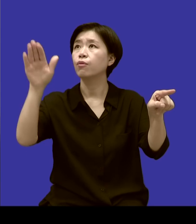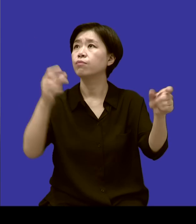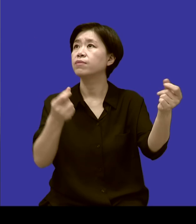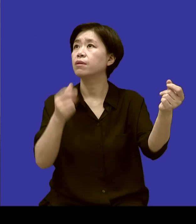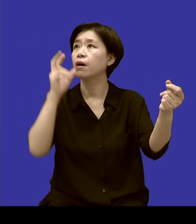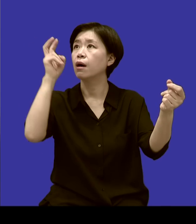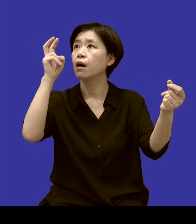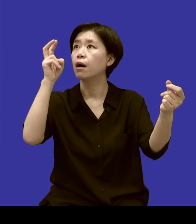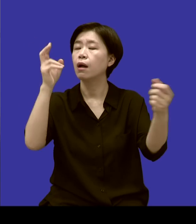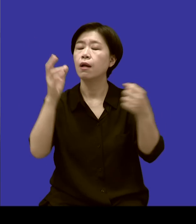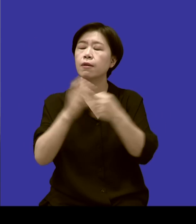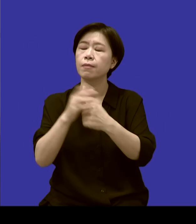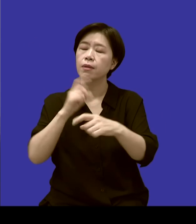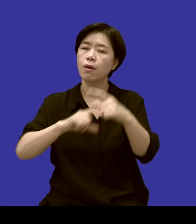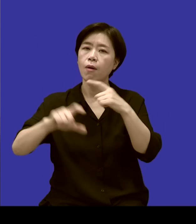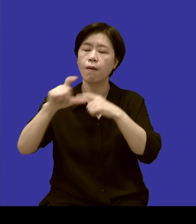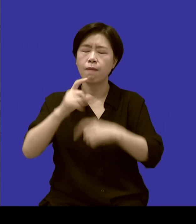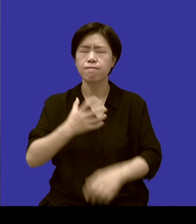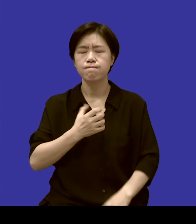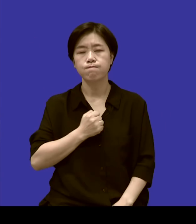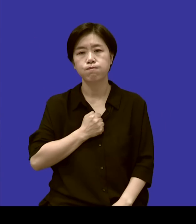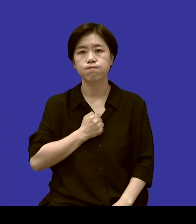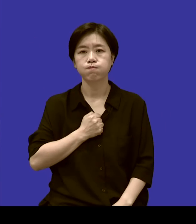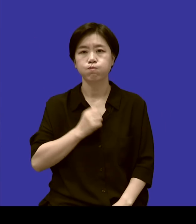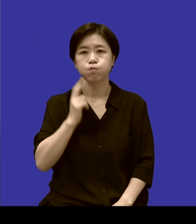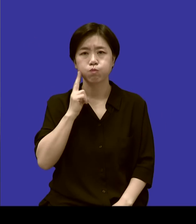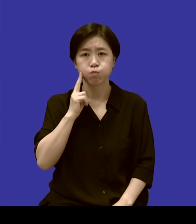심한 공황이 오고 아,